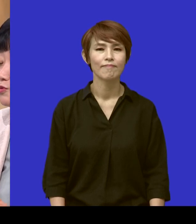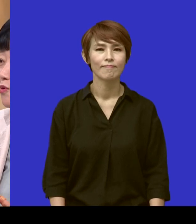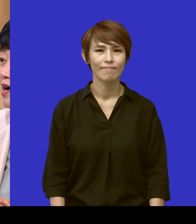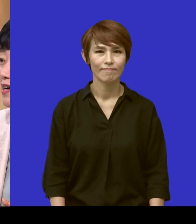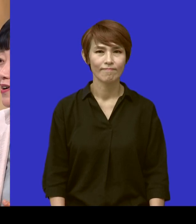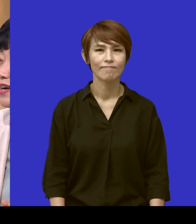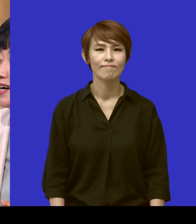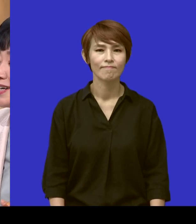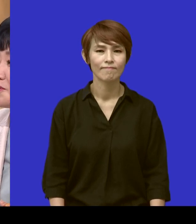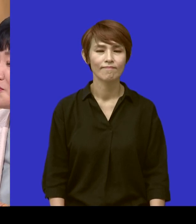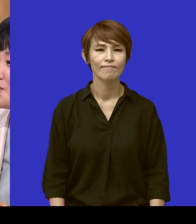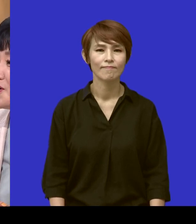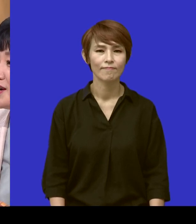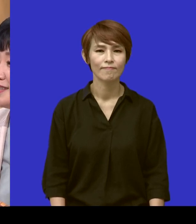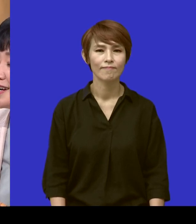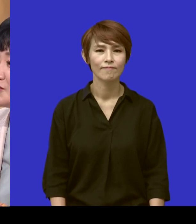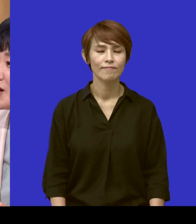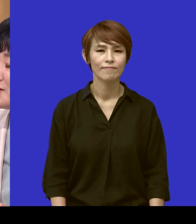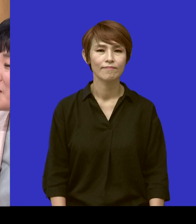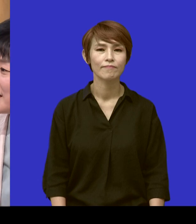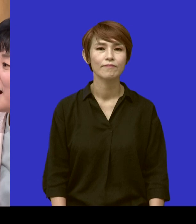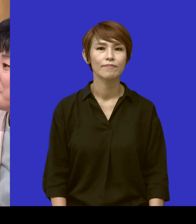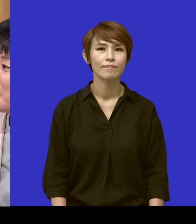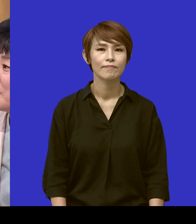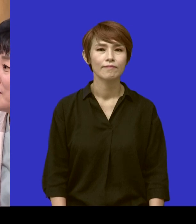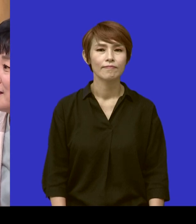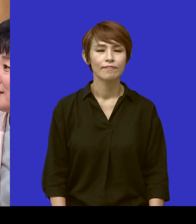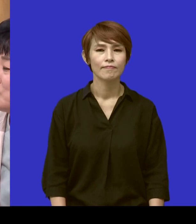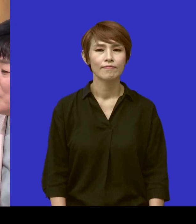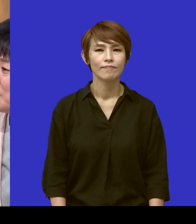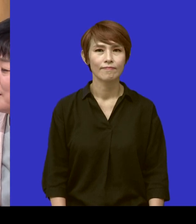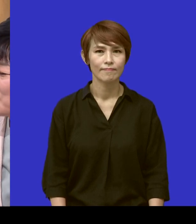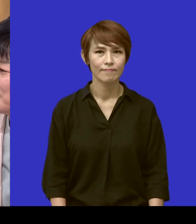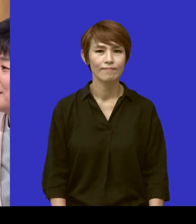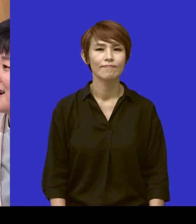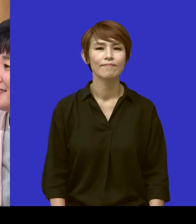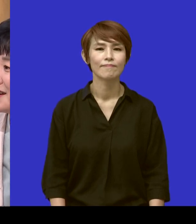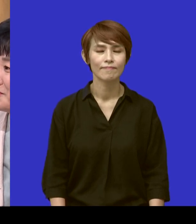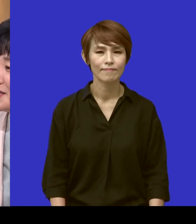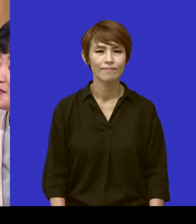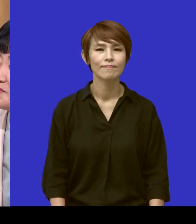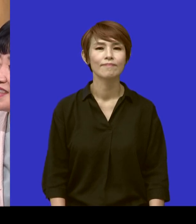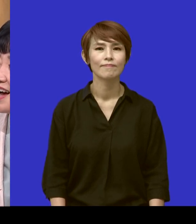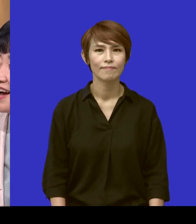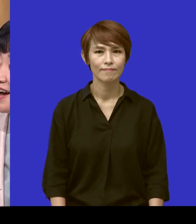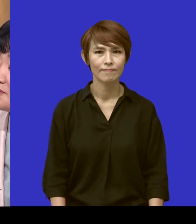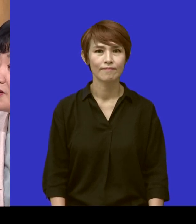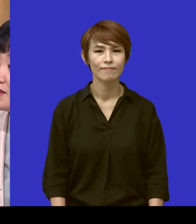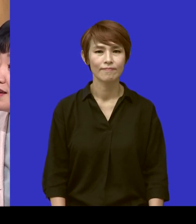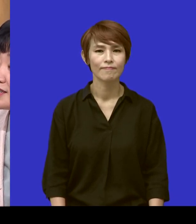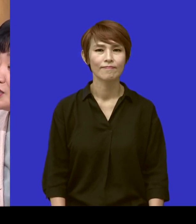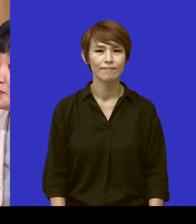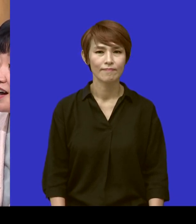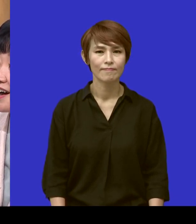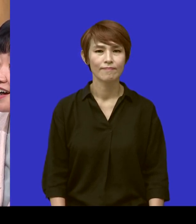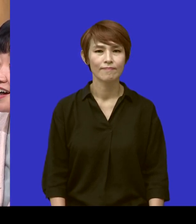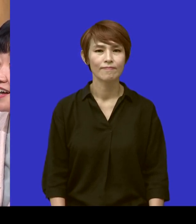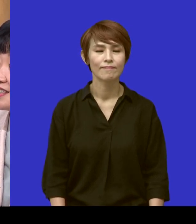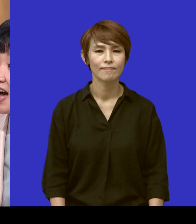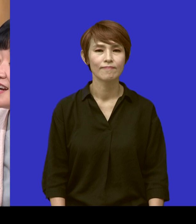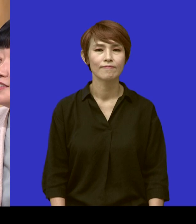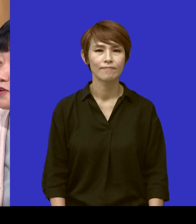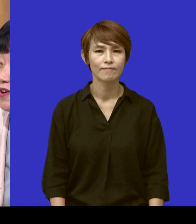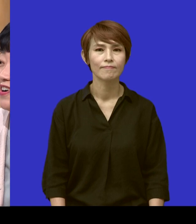이렇게 들어와요. 그리고 제가 죄를 회개하면 주님 죄송합니다. 잘못했습니다. 하면 그